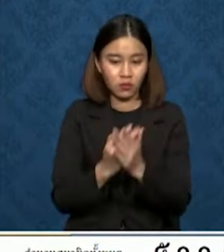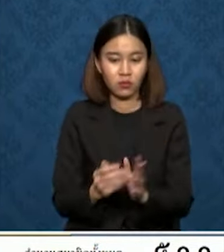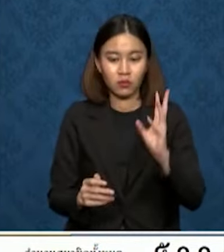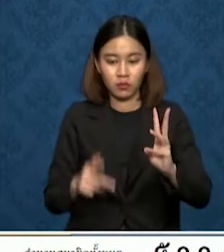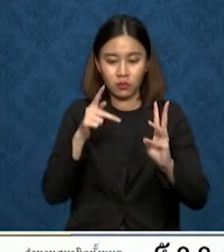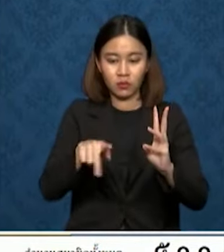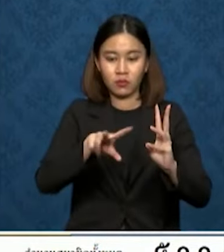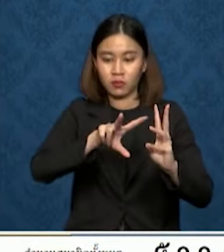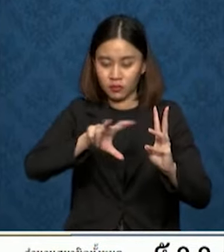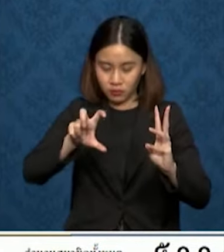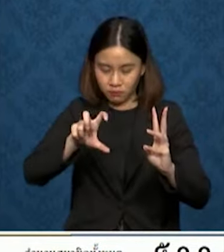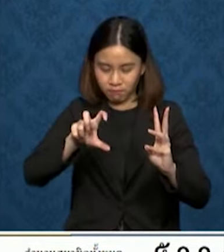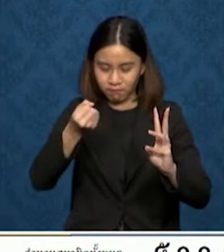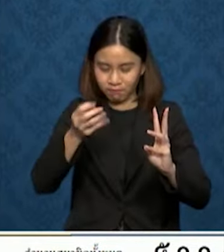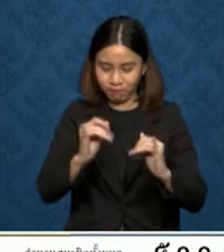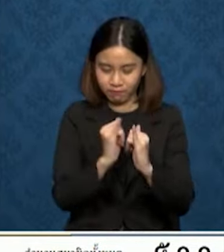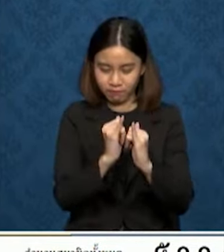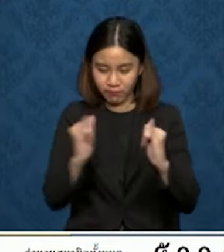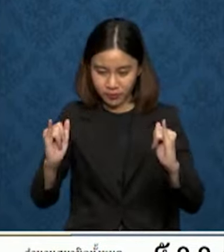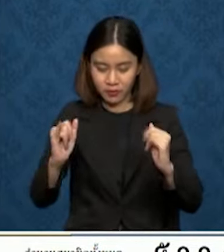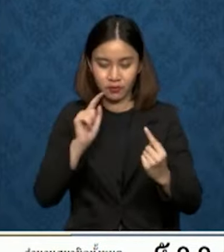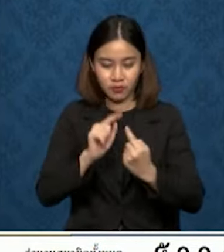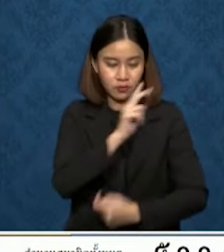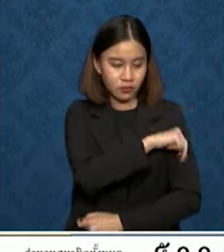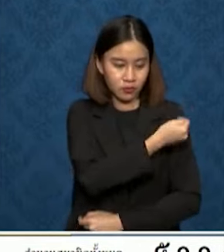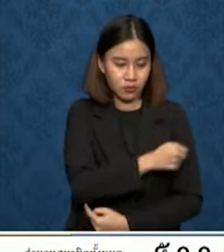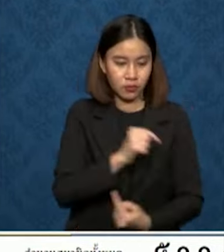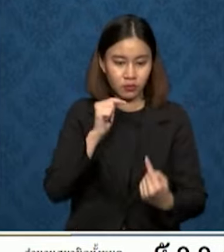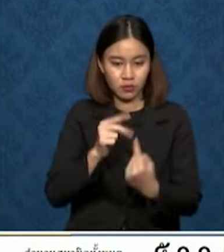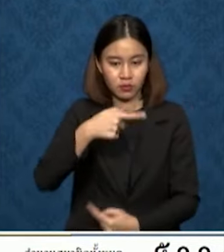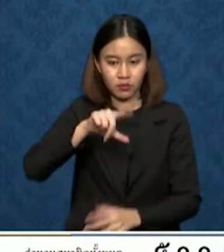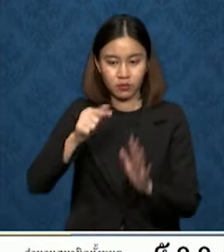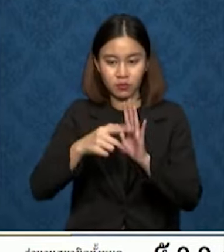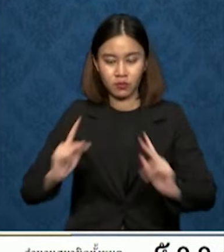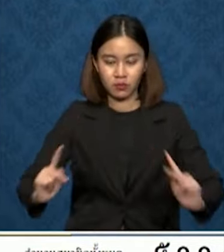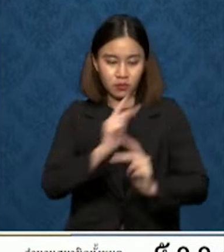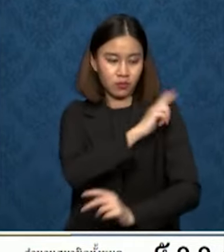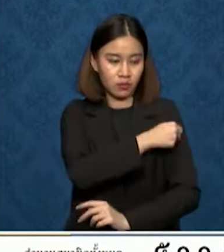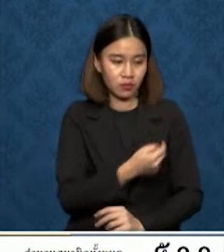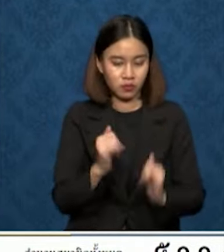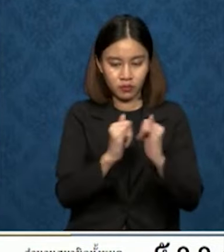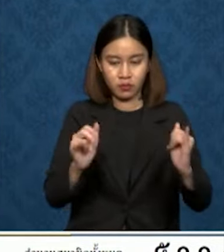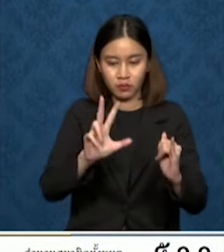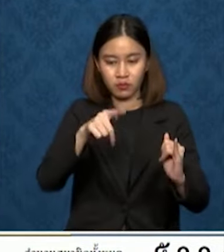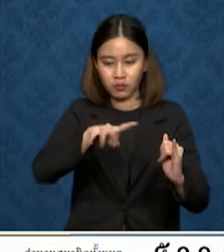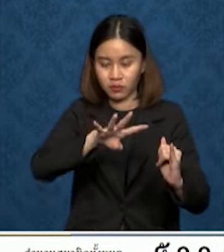6,314 เตรา Golfอยู่ในโงบาลจงกะกระชว bis 37cm